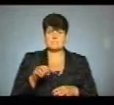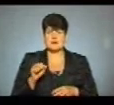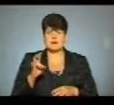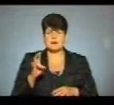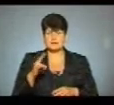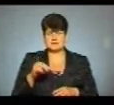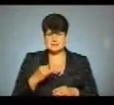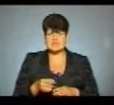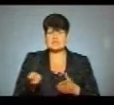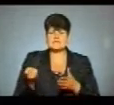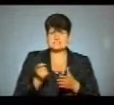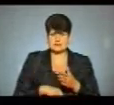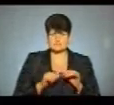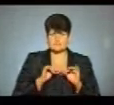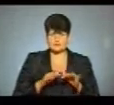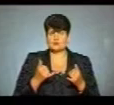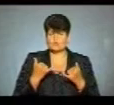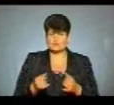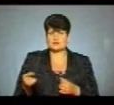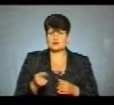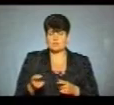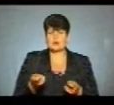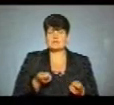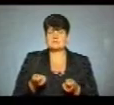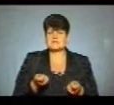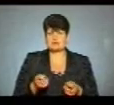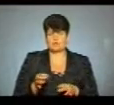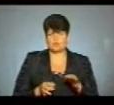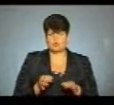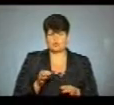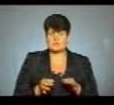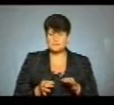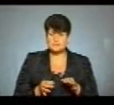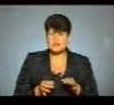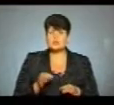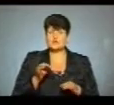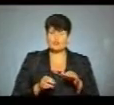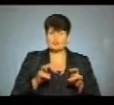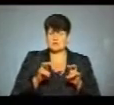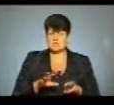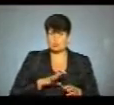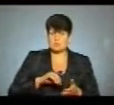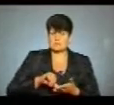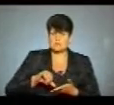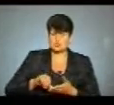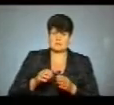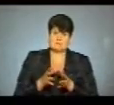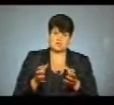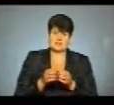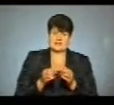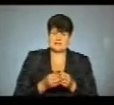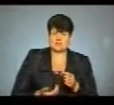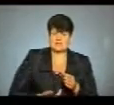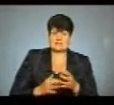закрив дане провадження сьогодні у Тернопільському адміністративному суді. На судовому засіданні були присутні понад 10 жителів